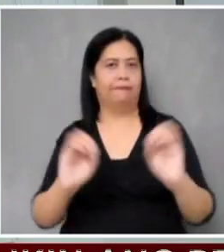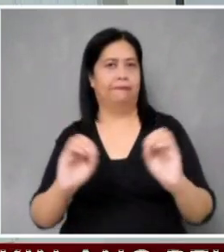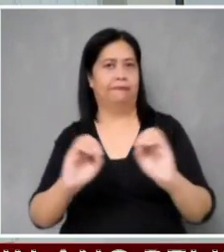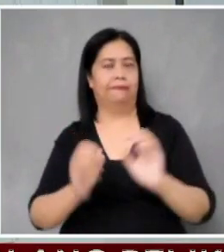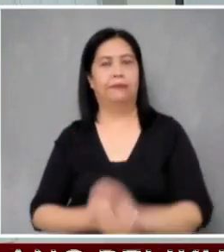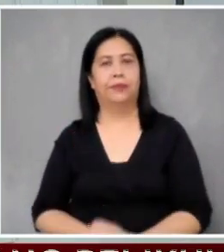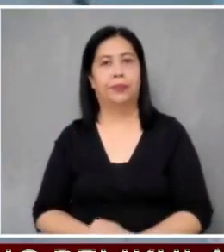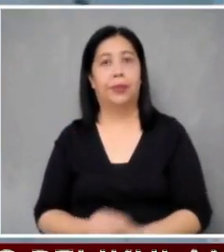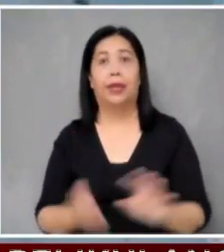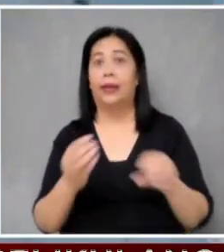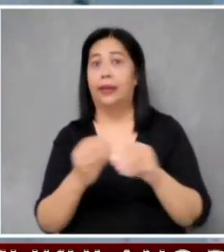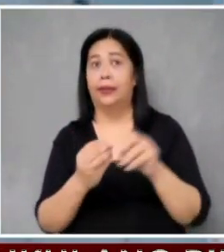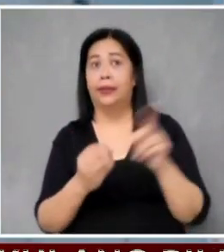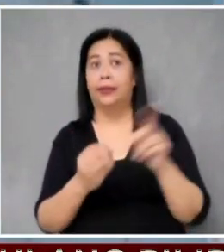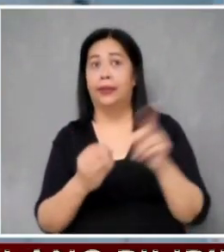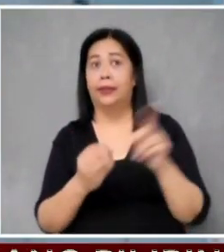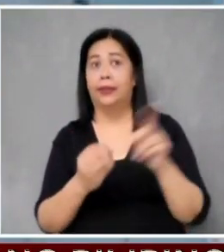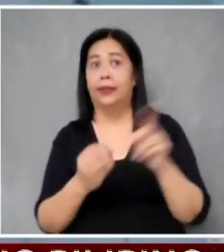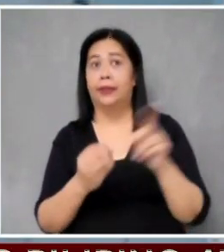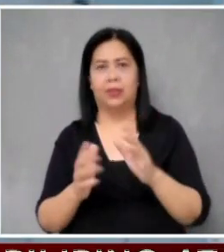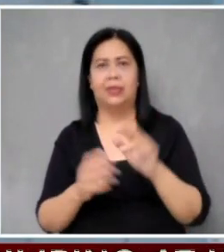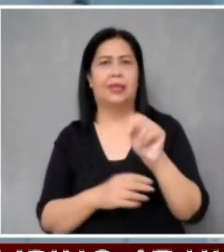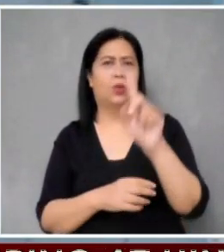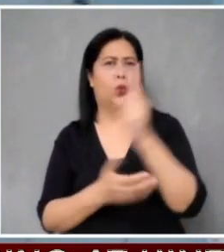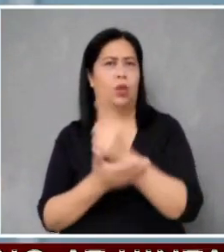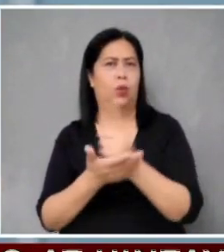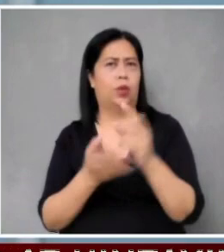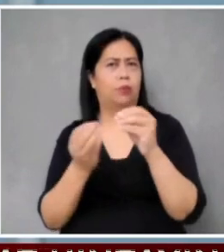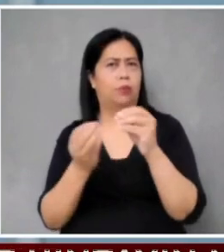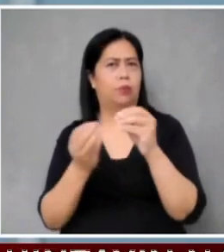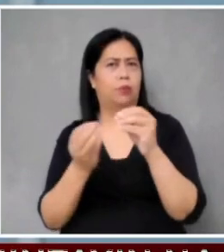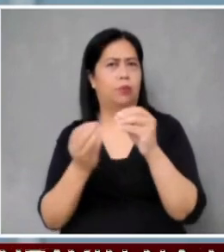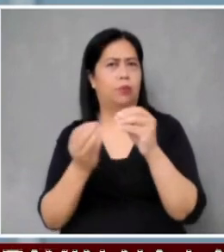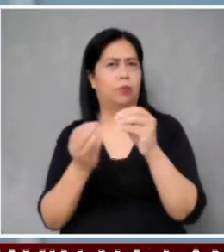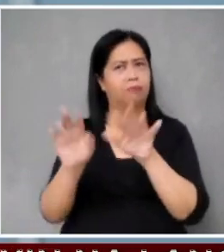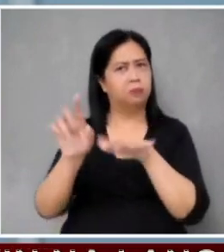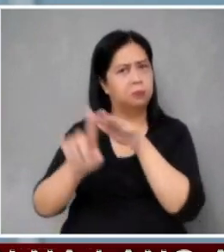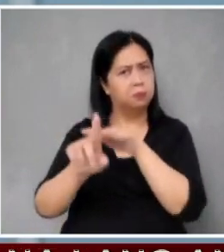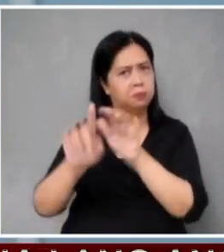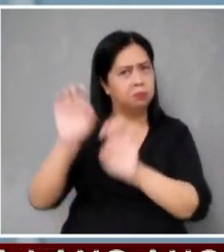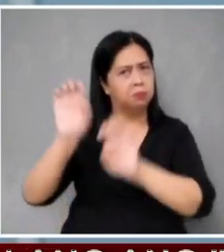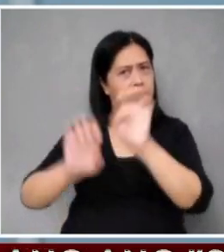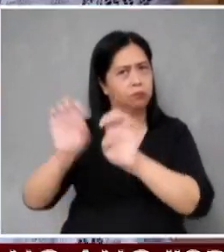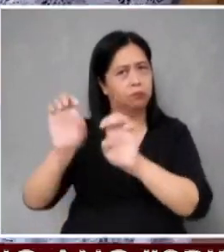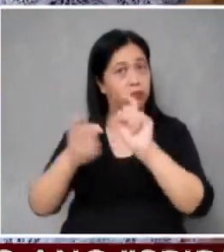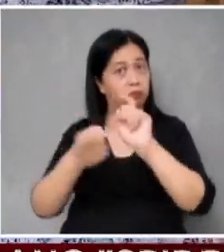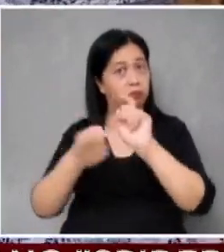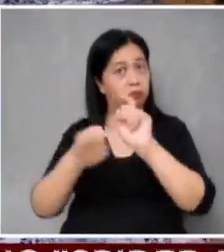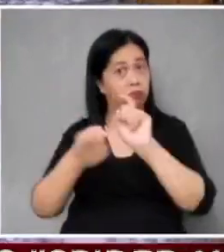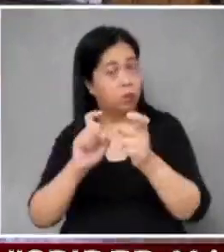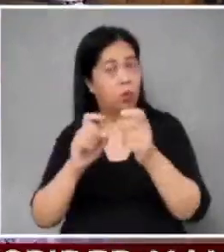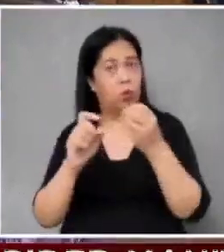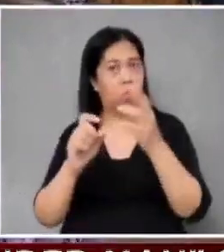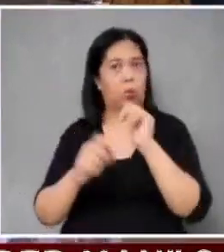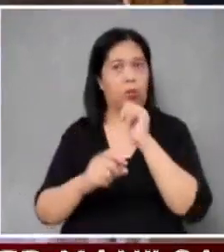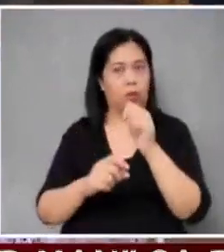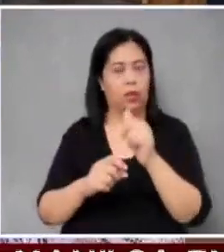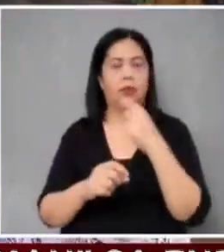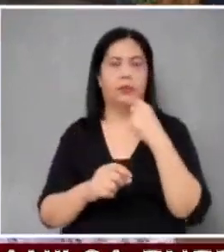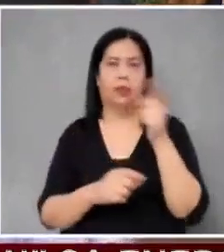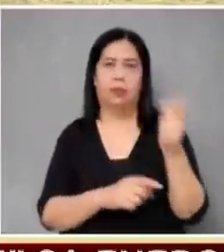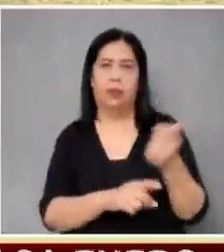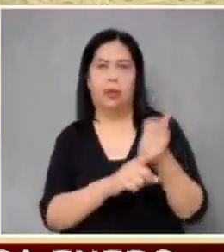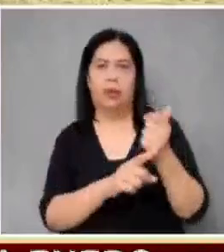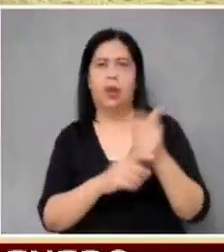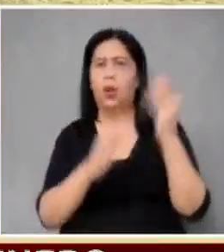Dagdag ni Vergere, kailangan pa ng 1 linggong pagmomonitor para malaman kung nagbago na muli ang trend ng kaso. Dagdag niya, inaasahan